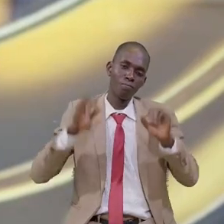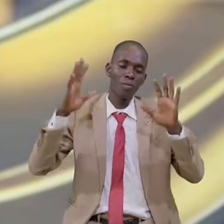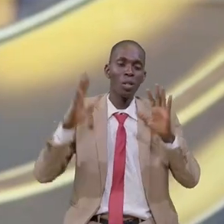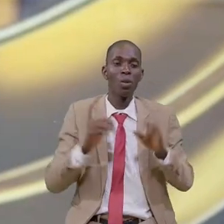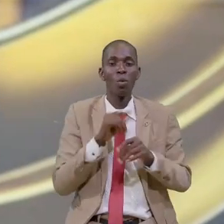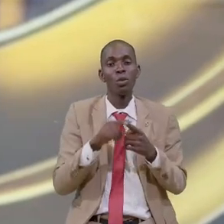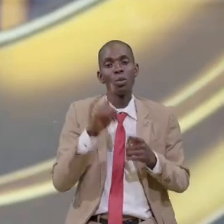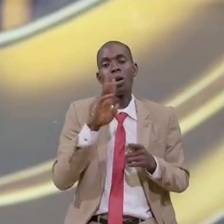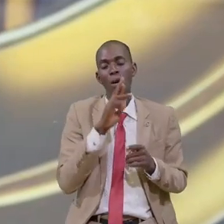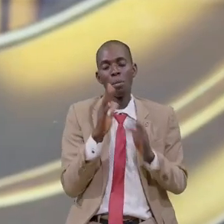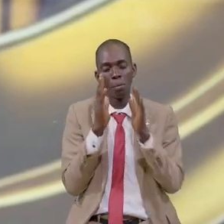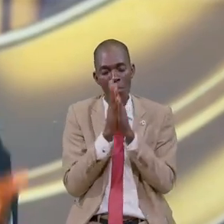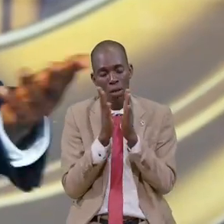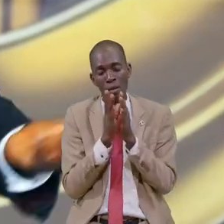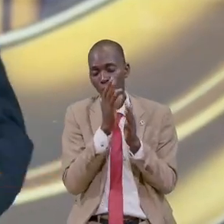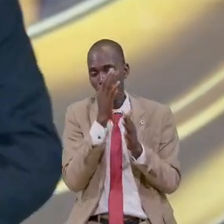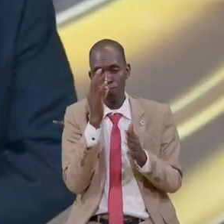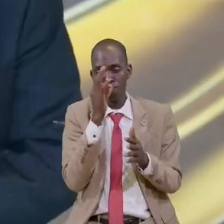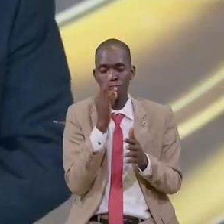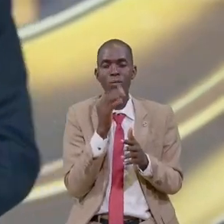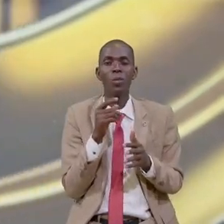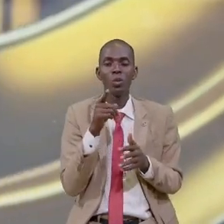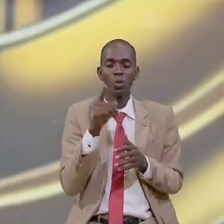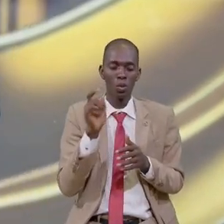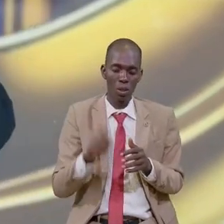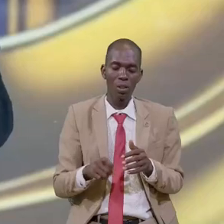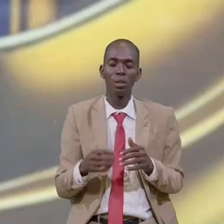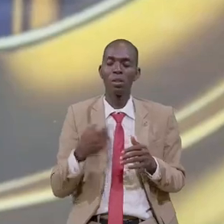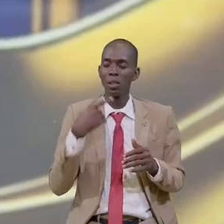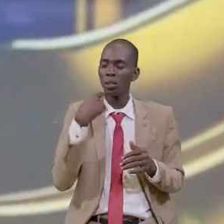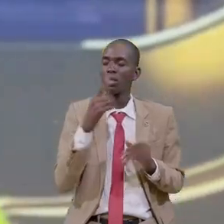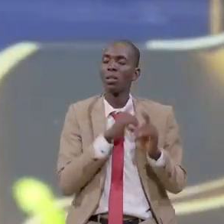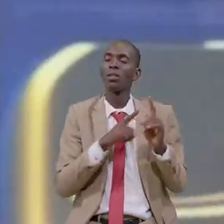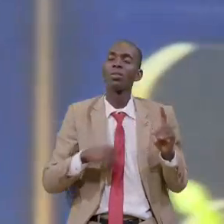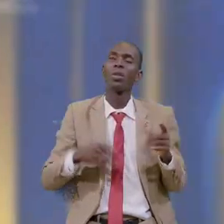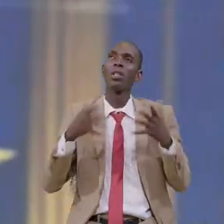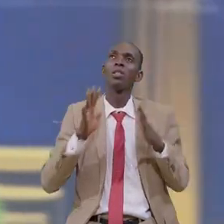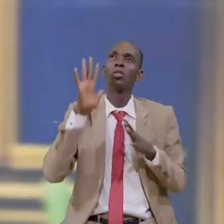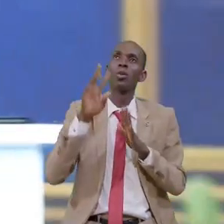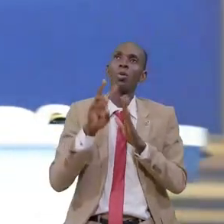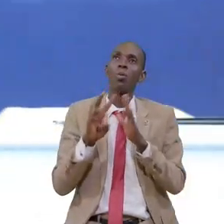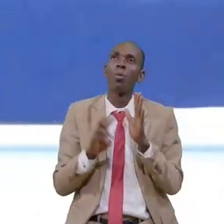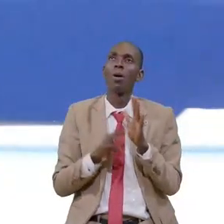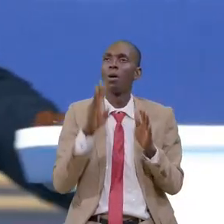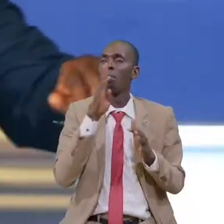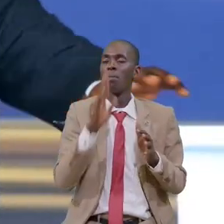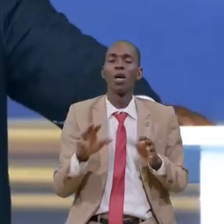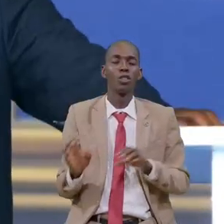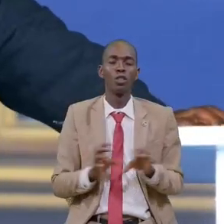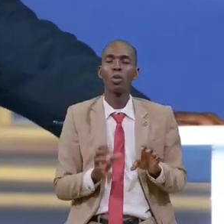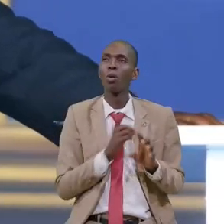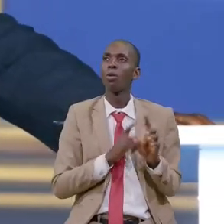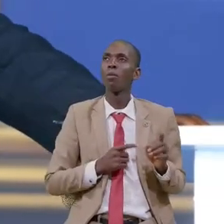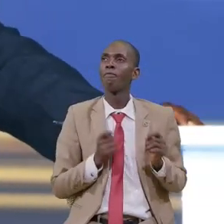toujours dire que ta volonté soit faite. Nous ne pouvons pas aller à Dieu et dire, Dieu, ah, dépêche-toi, hein, déplace-moi cette